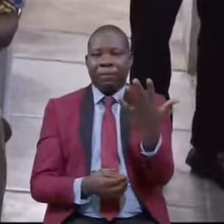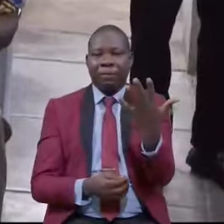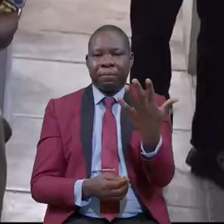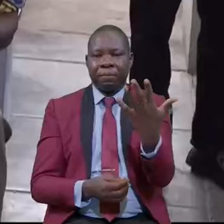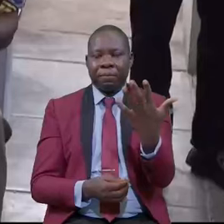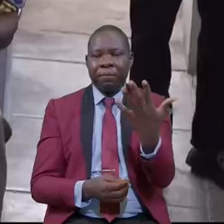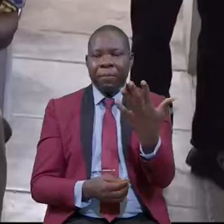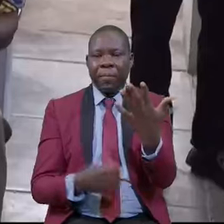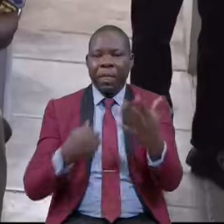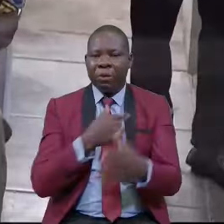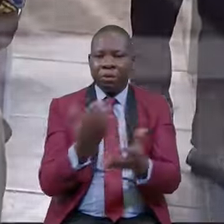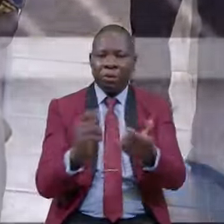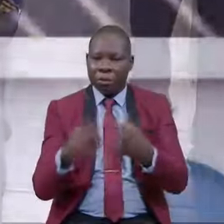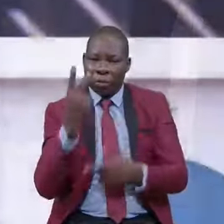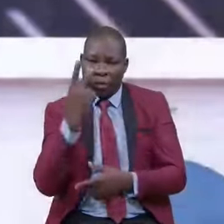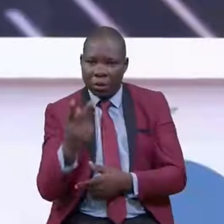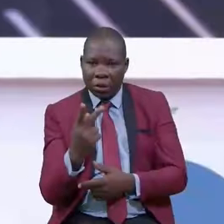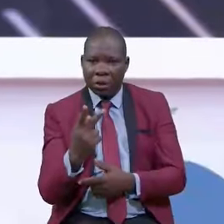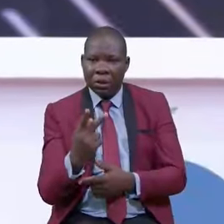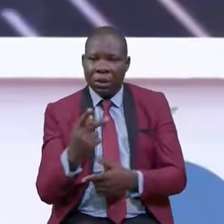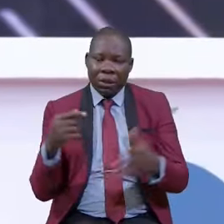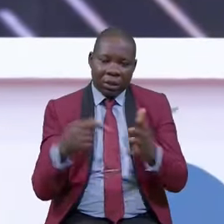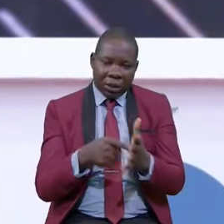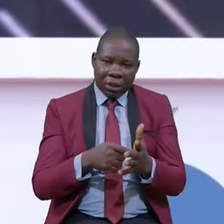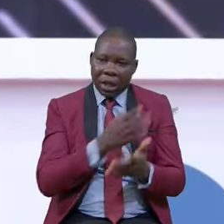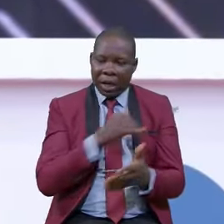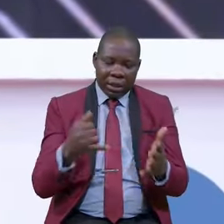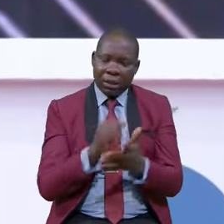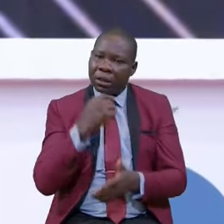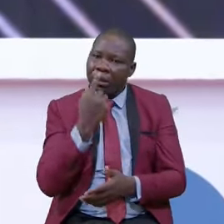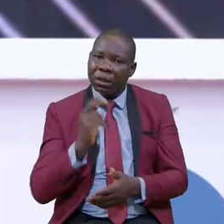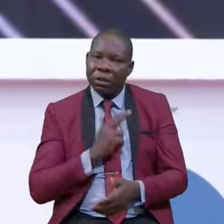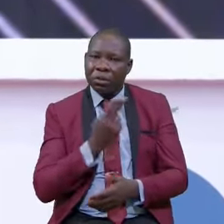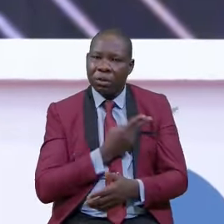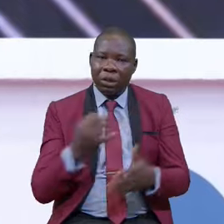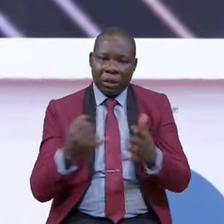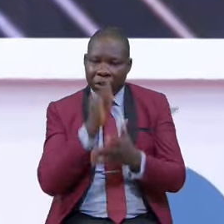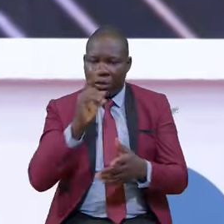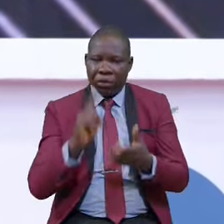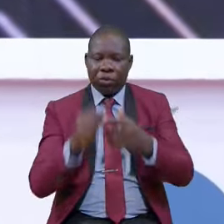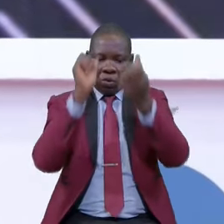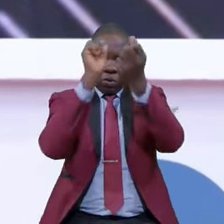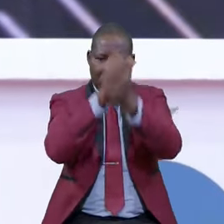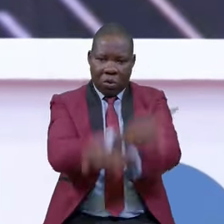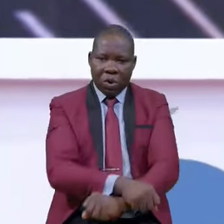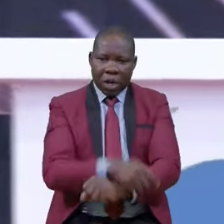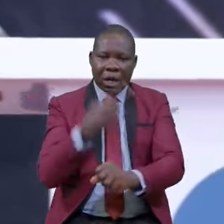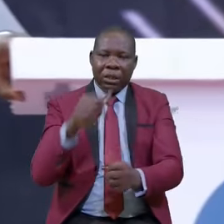Cinquièmement, c'est l'incrédulité. Nous devons vaincre